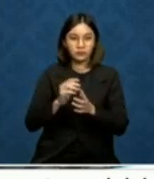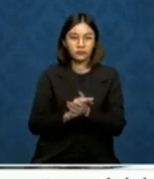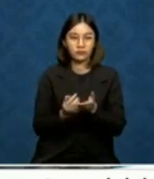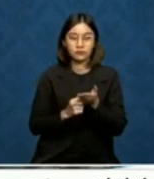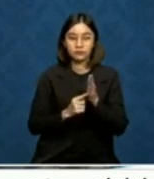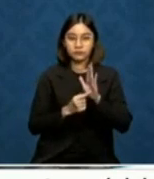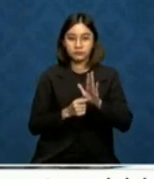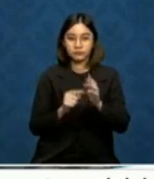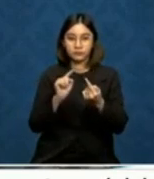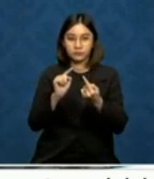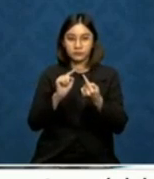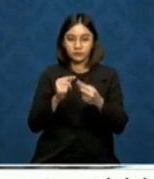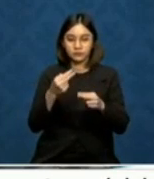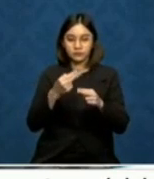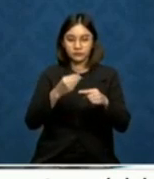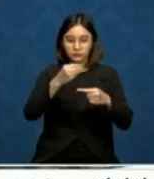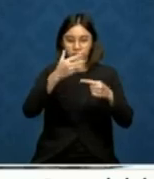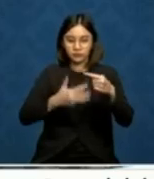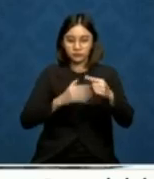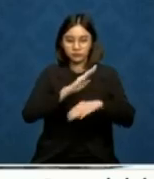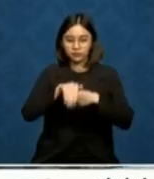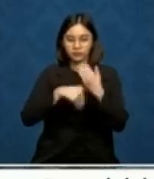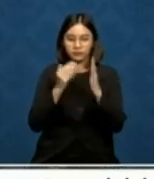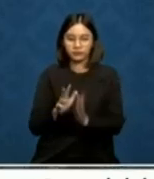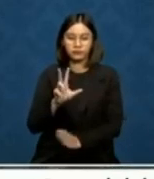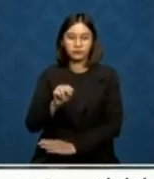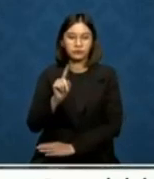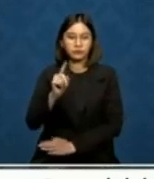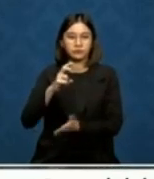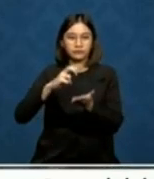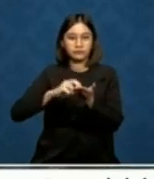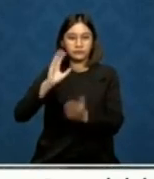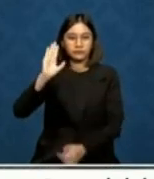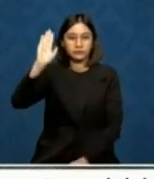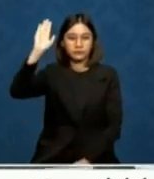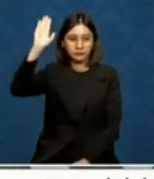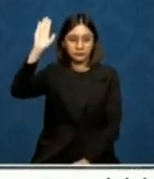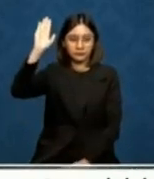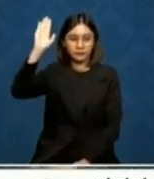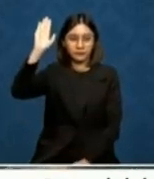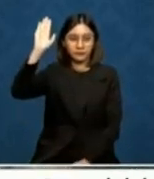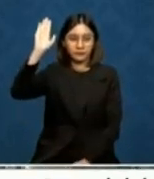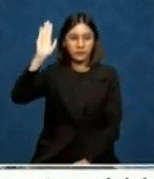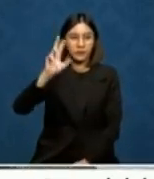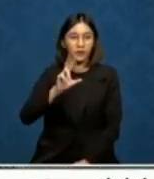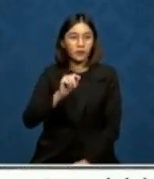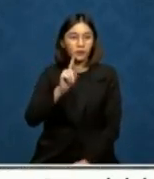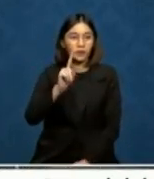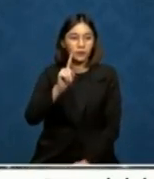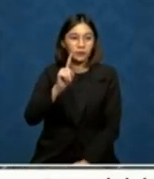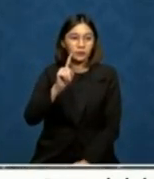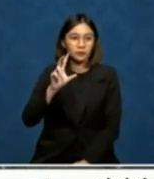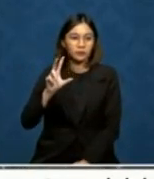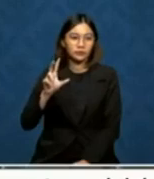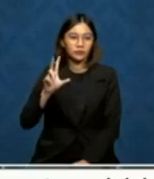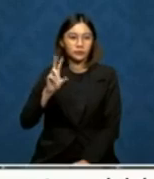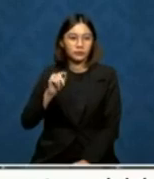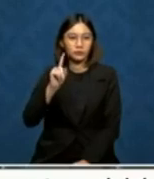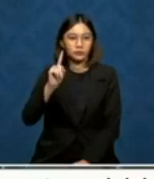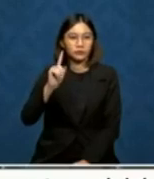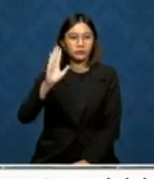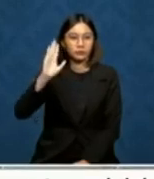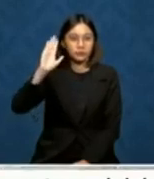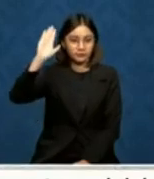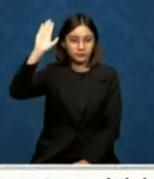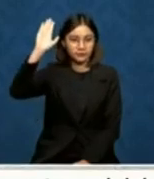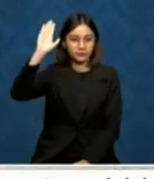อเสนอรายชื่อกรรมการทั้งหมด31ท่านครับขอผู้รับรองด้วยครับ 31หรือ32 31ครับ 31